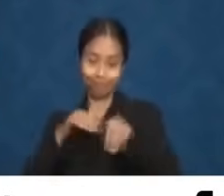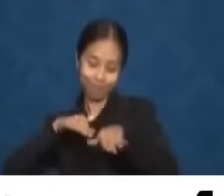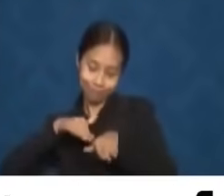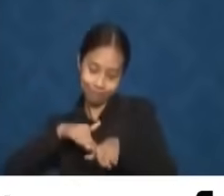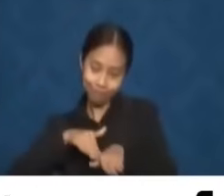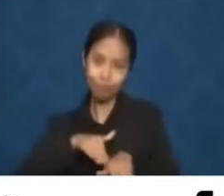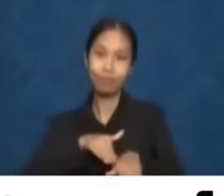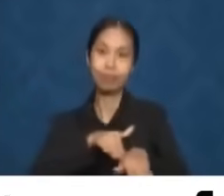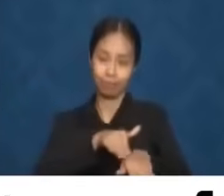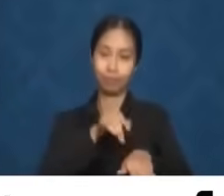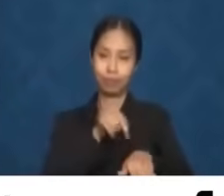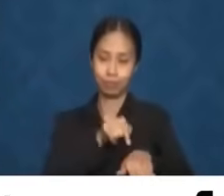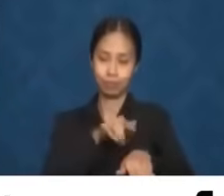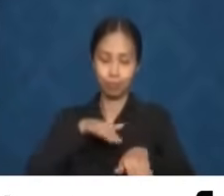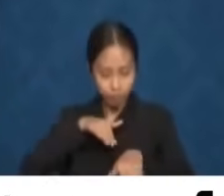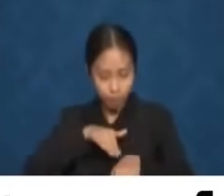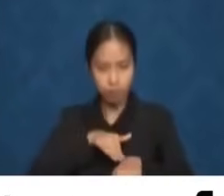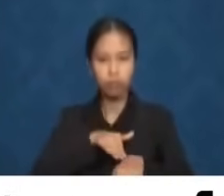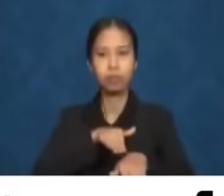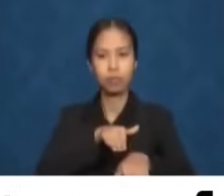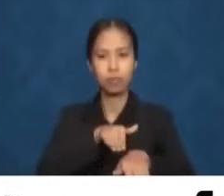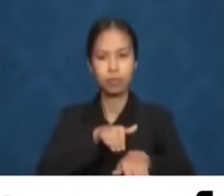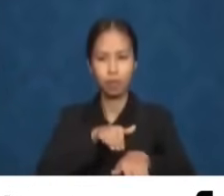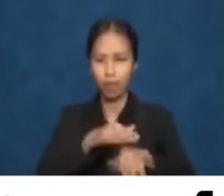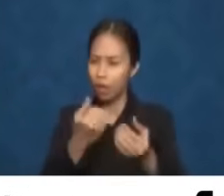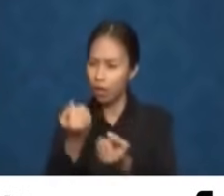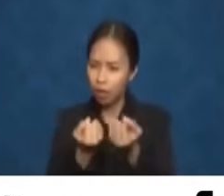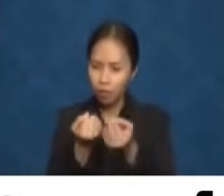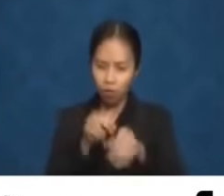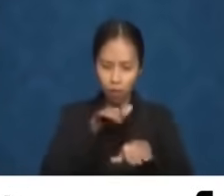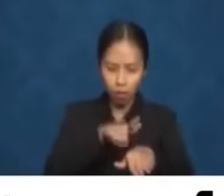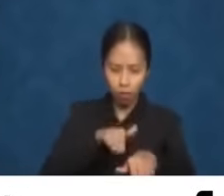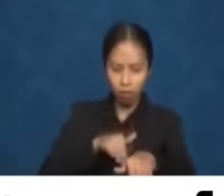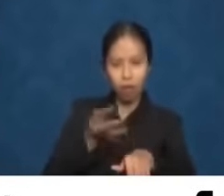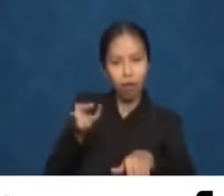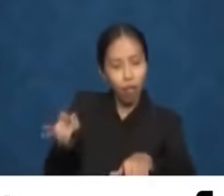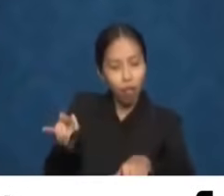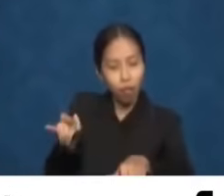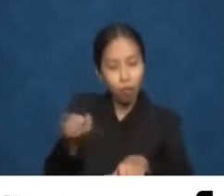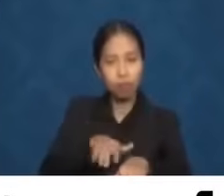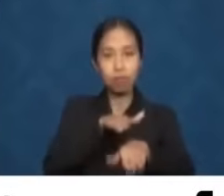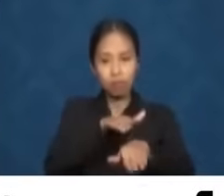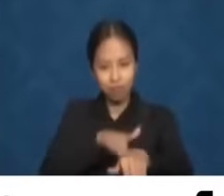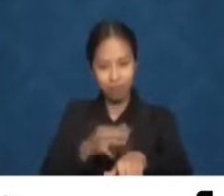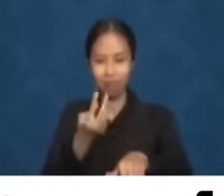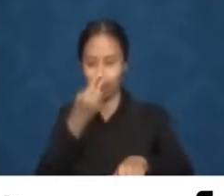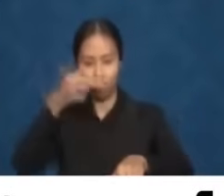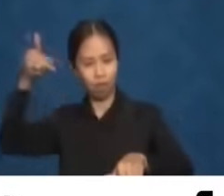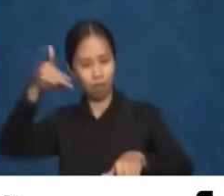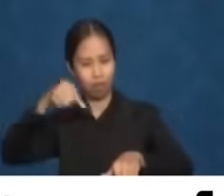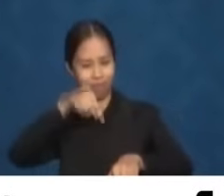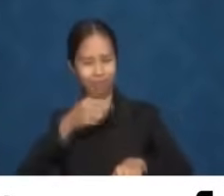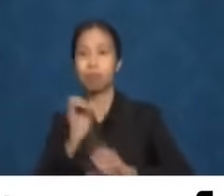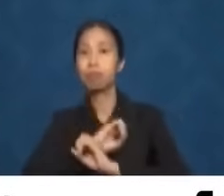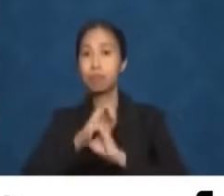ไรใหญ่โตไม่ได้กระทบการสัญจรแค่ไปเป็นจังหวะเป็นช่วงเป็นตอนแต่ก็ยังเกิดเหตุการณ์ดังกล่าวตอนที่ตนเห็นครั้งแรกรู้สึกโกรธมากรังเกียจพฤติกรรม